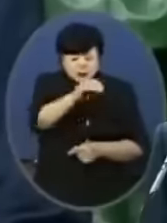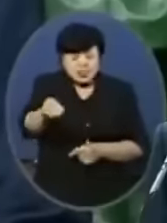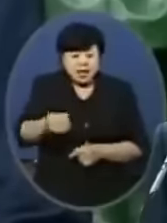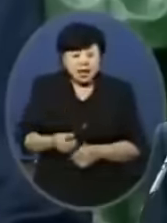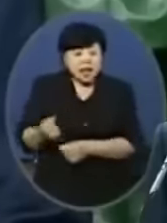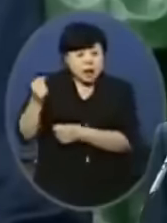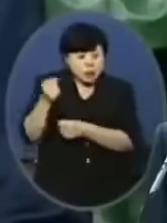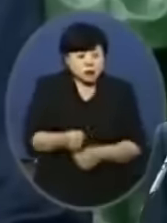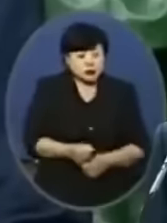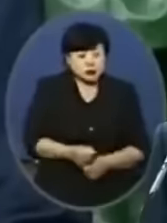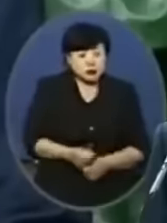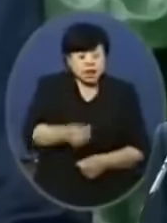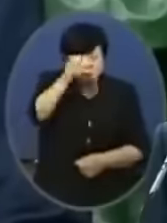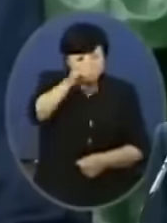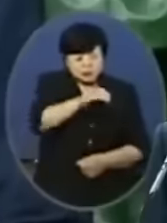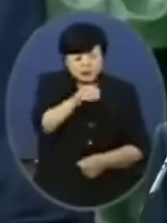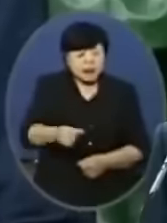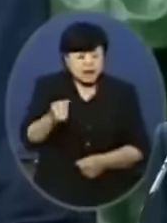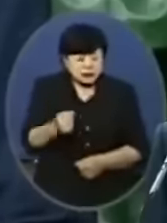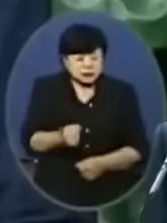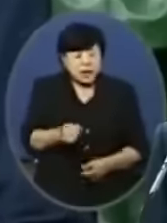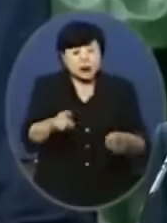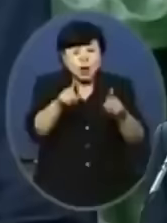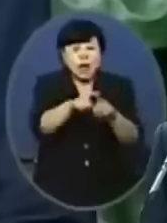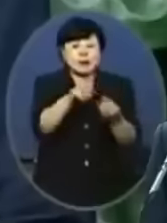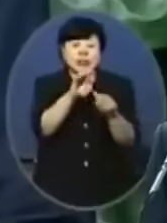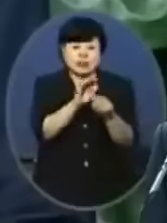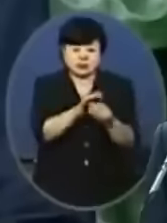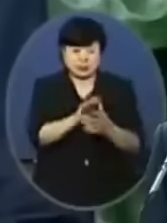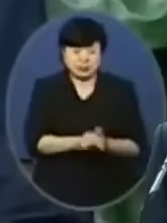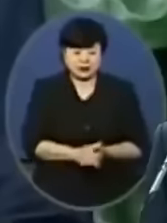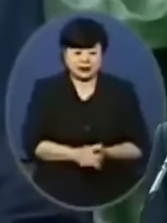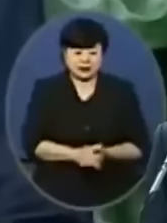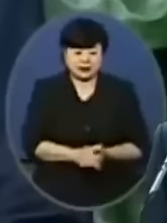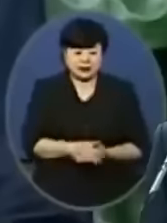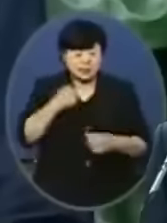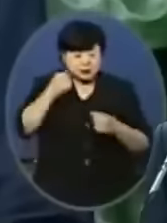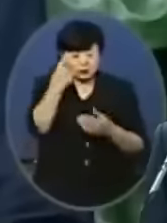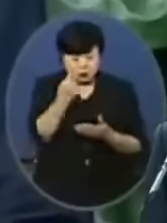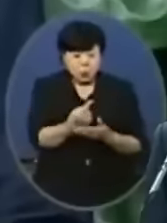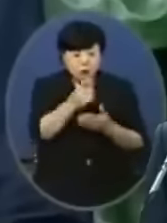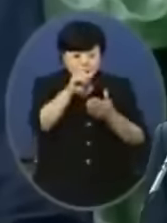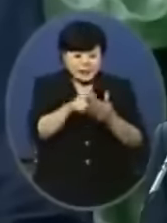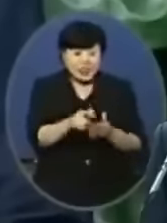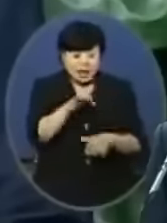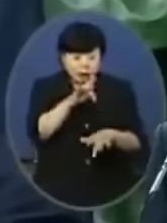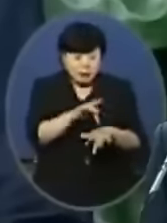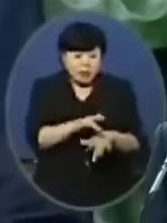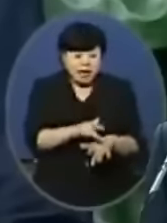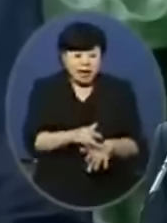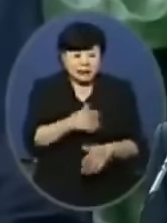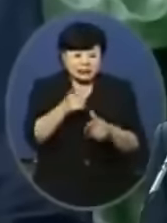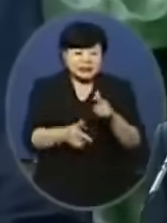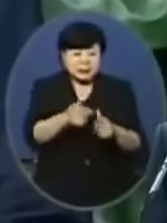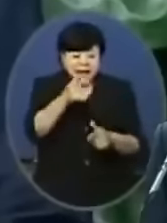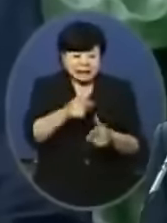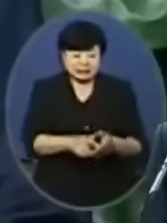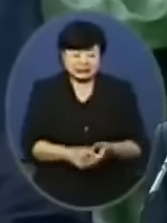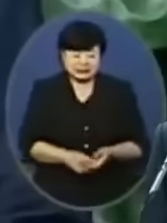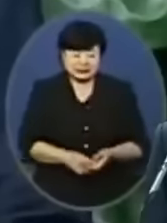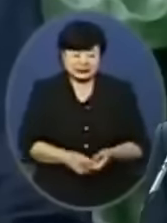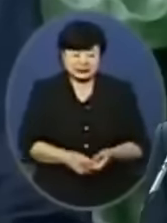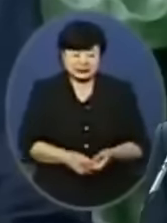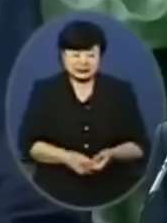몽둥이와 십자가 지팡이로 함께 계신 것입니다. 짐승이 오면 마귀를 지팡이로